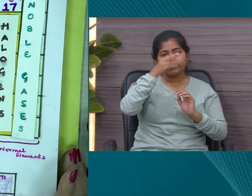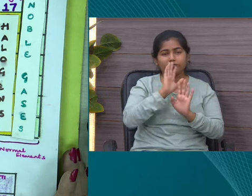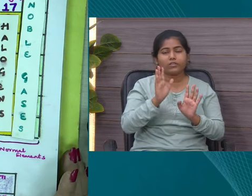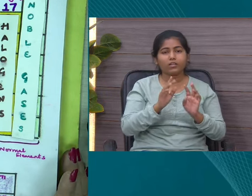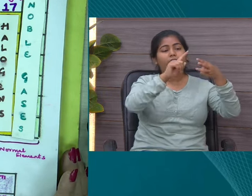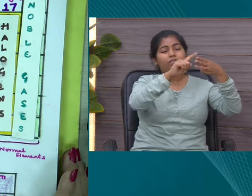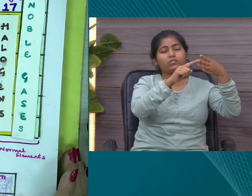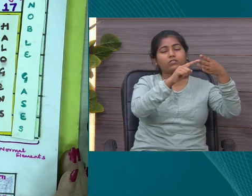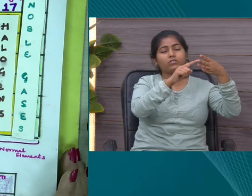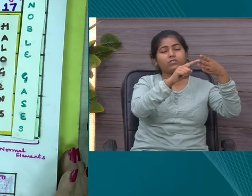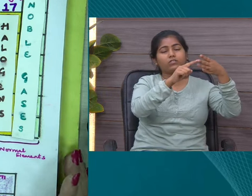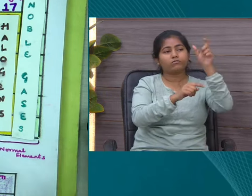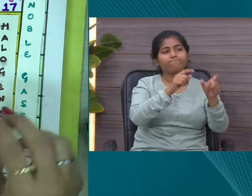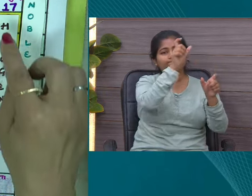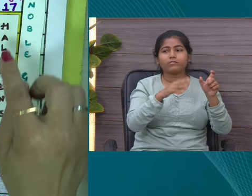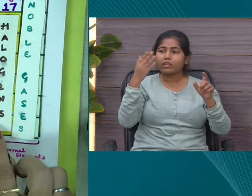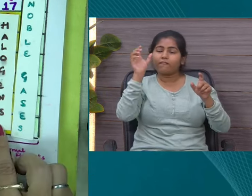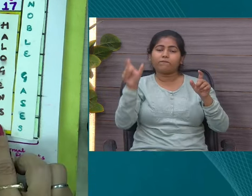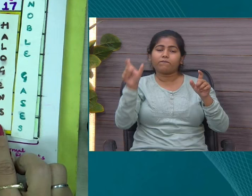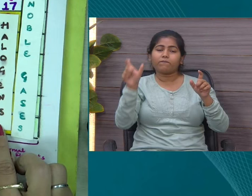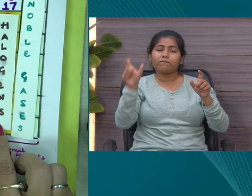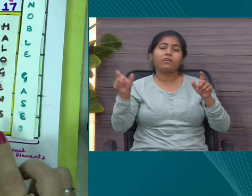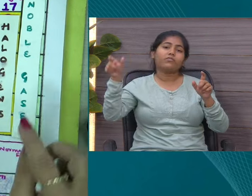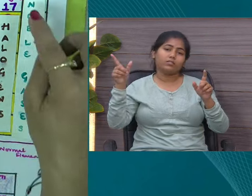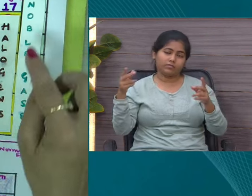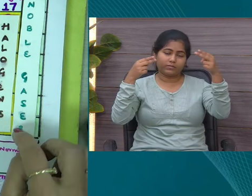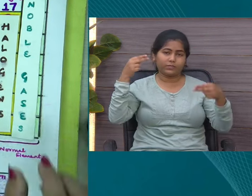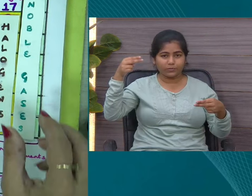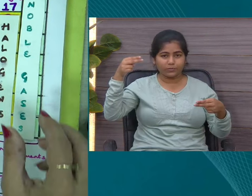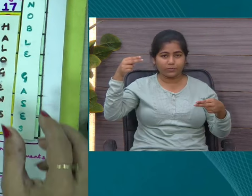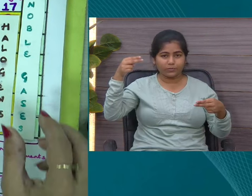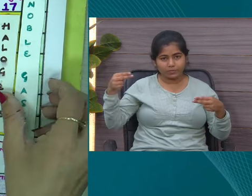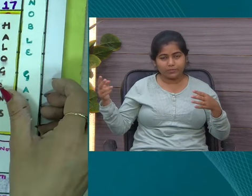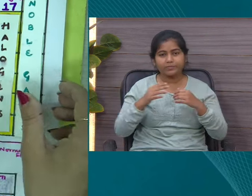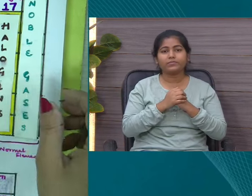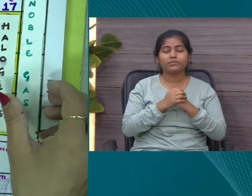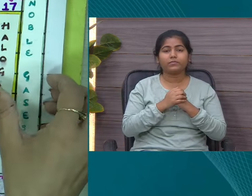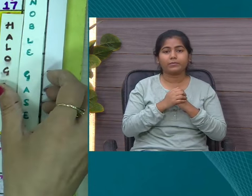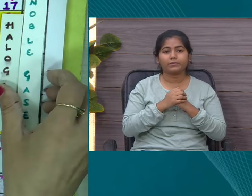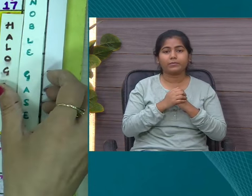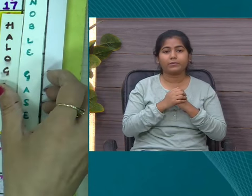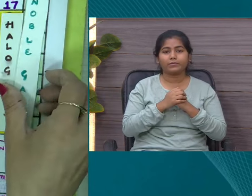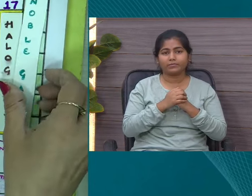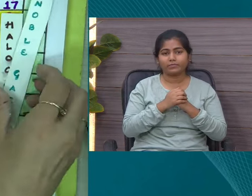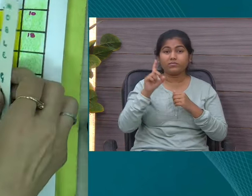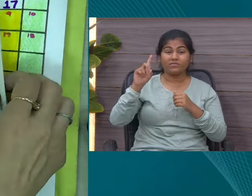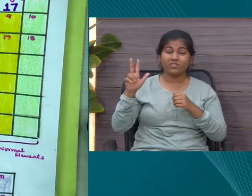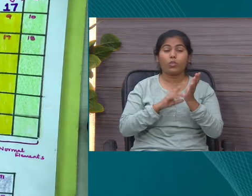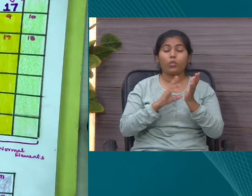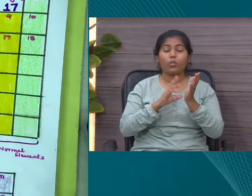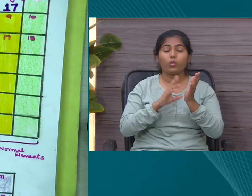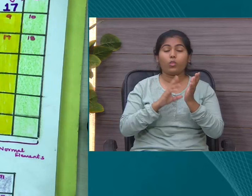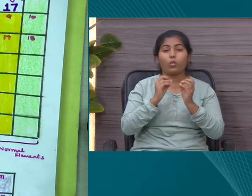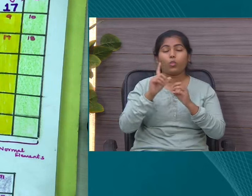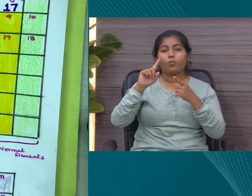मेटल्स, सेकेंड ग्रुप एल्कलाइन अर्थ मेटल्स, 17th आर हेलोजन्स एंड 18th is noble gases, यानी inert